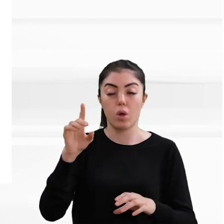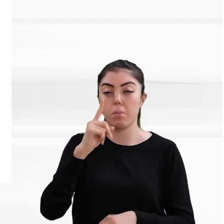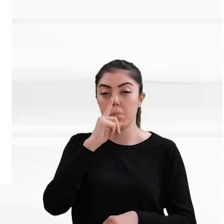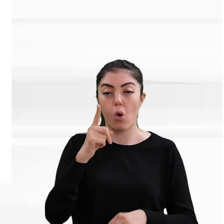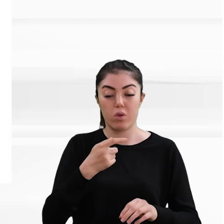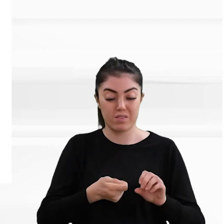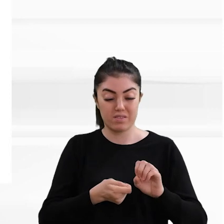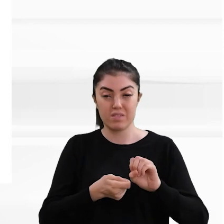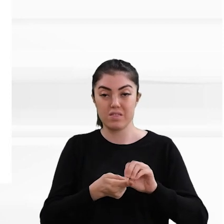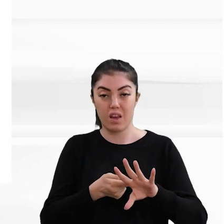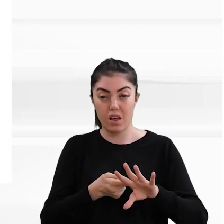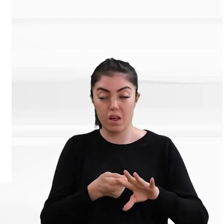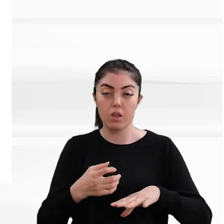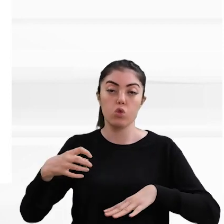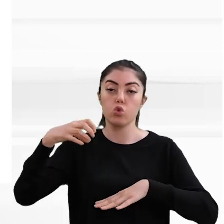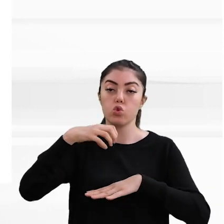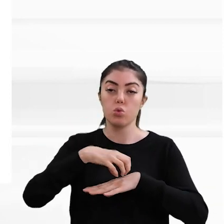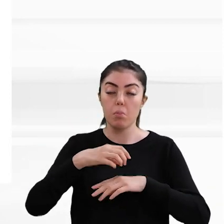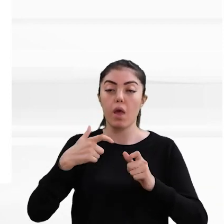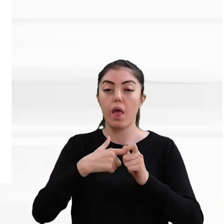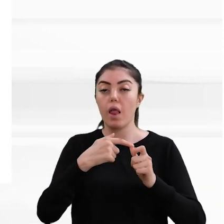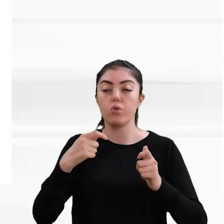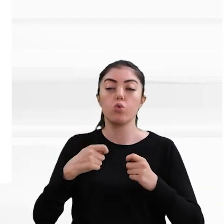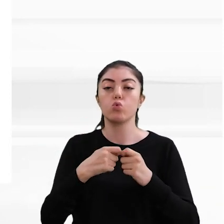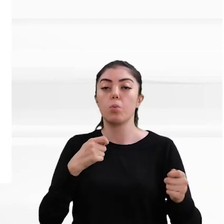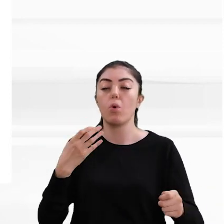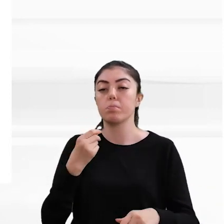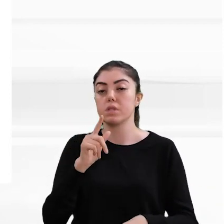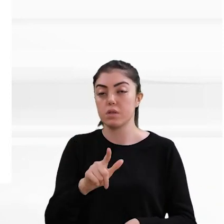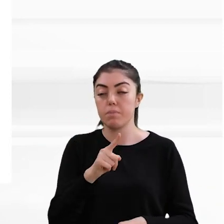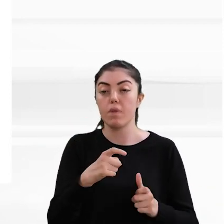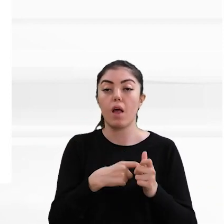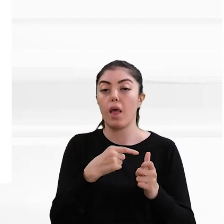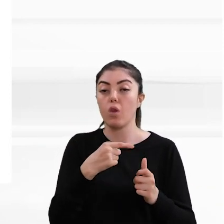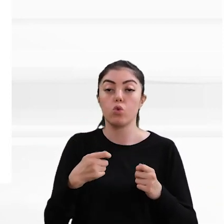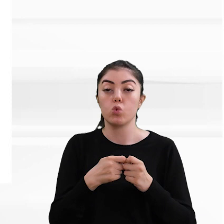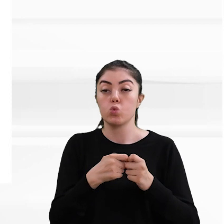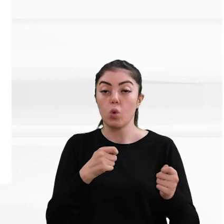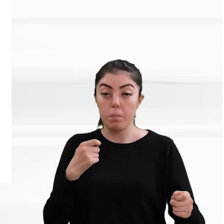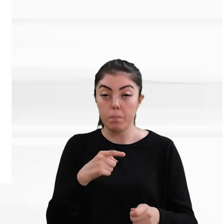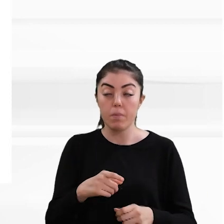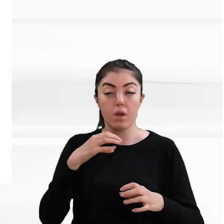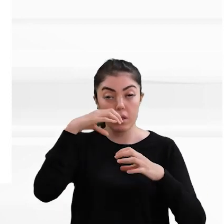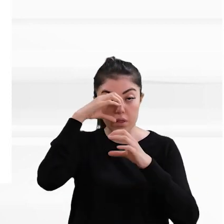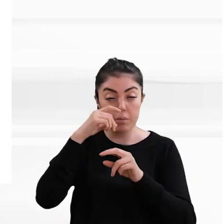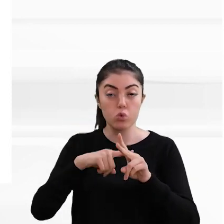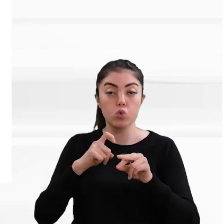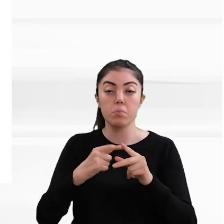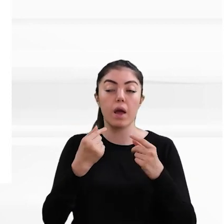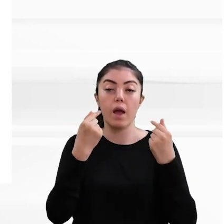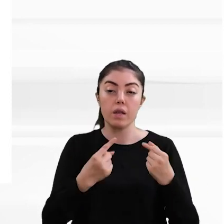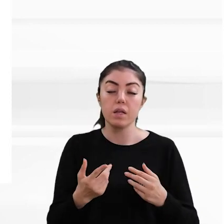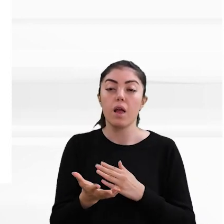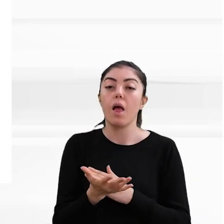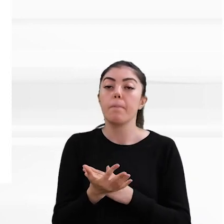burada gönderdiğimiz mor ötesi ışık elektroskobun topuzundan elektron koparacaktır. Buradaki elektronlar